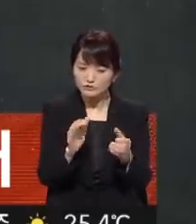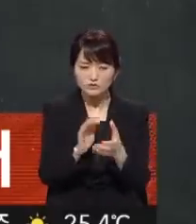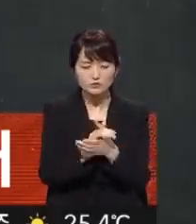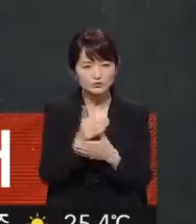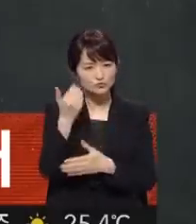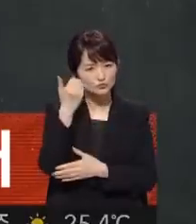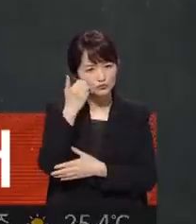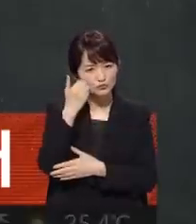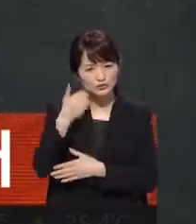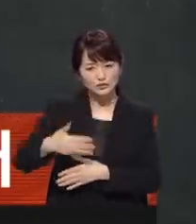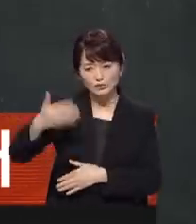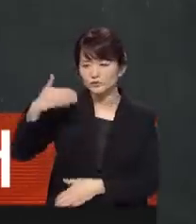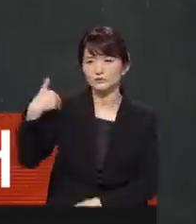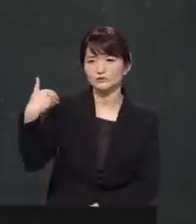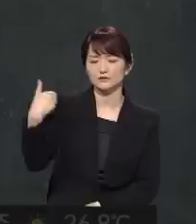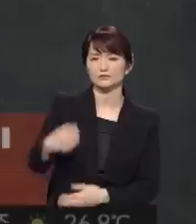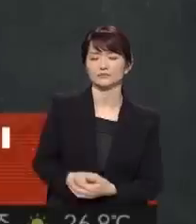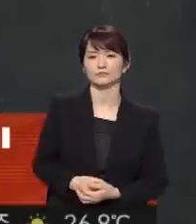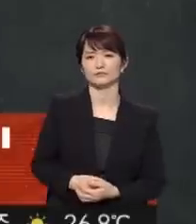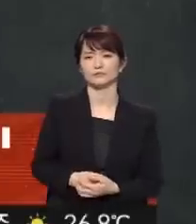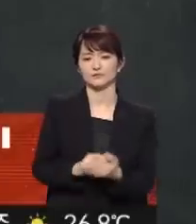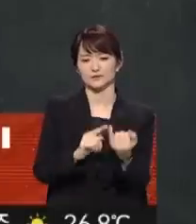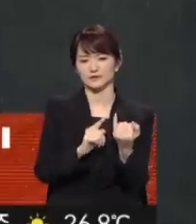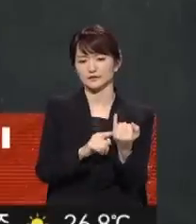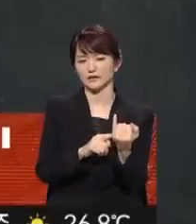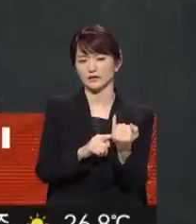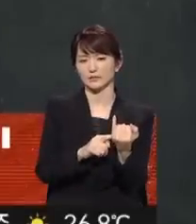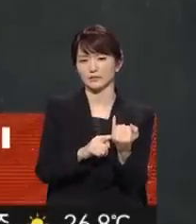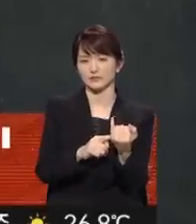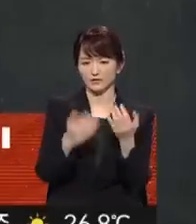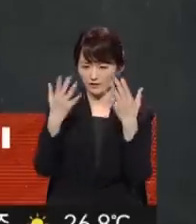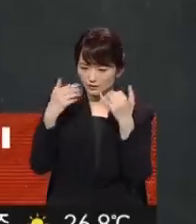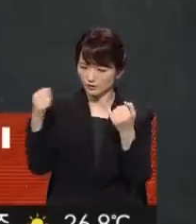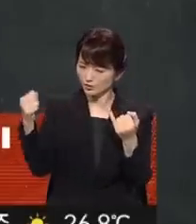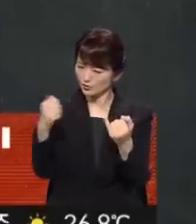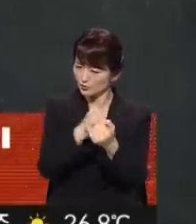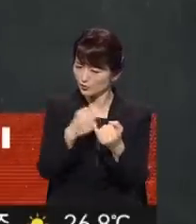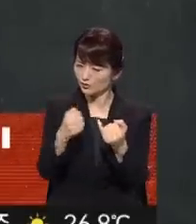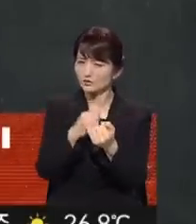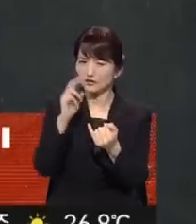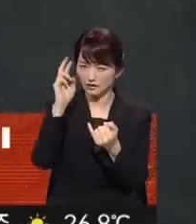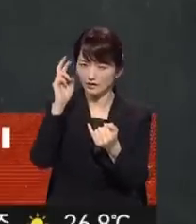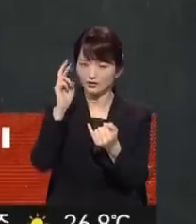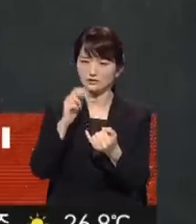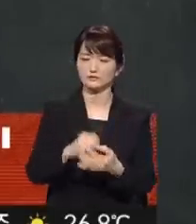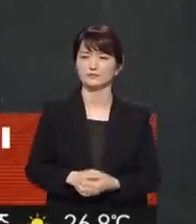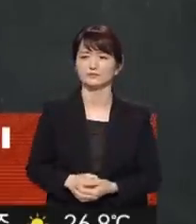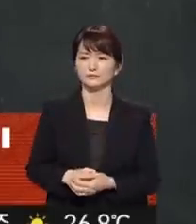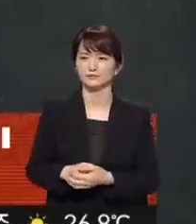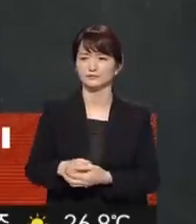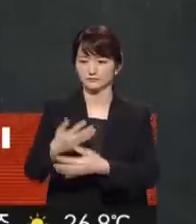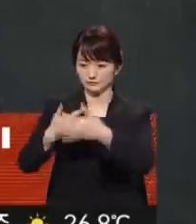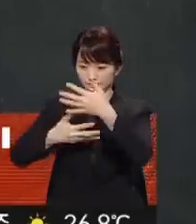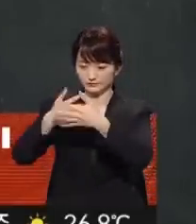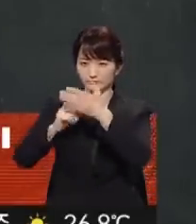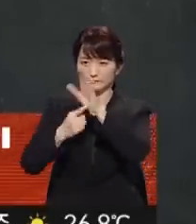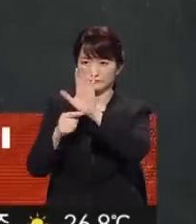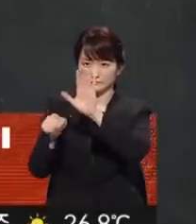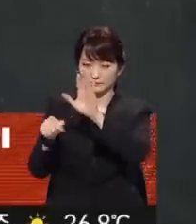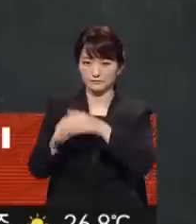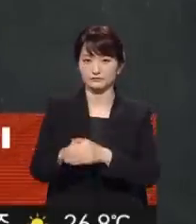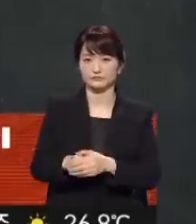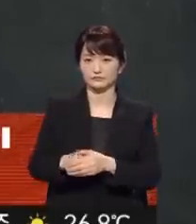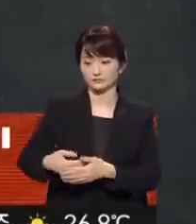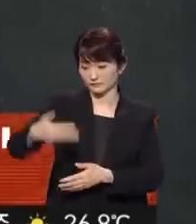올릴 정도면 영상 올린 사람도 학폭 또 다른 피해자가 아니겠냐 하는 추측이 든다고 전했습니다. 영상이 공개된 이후에 영상 올린